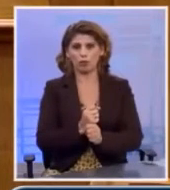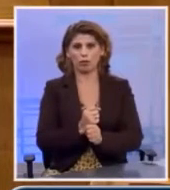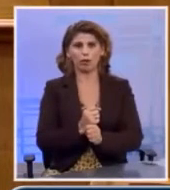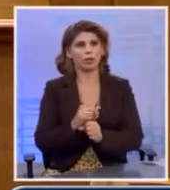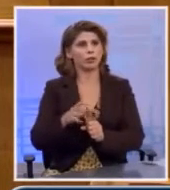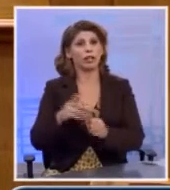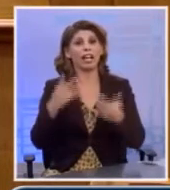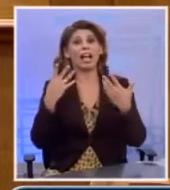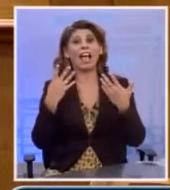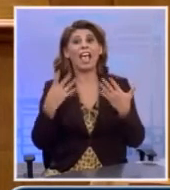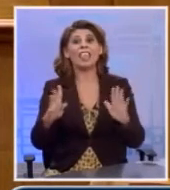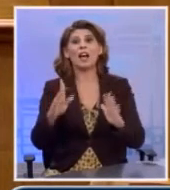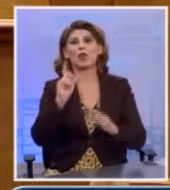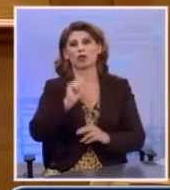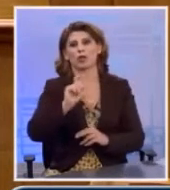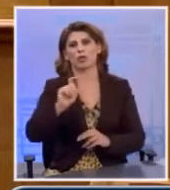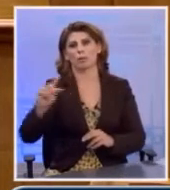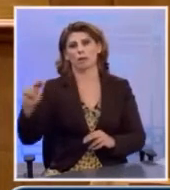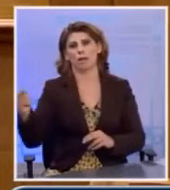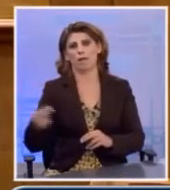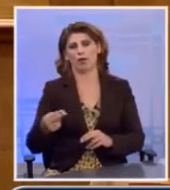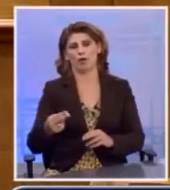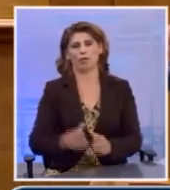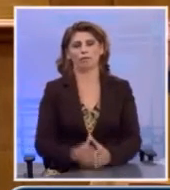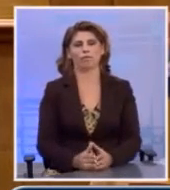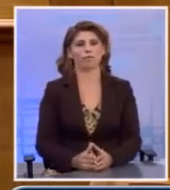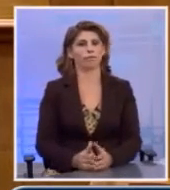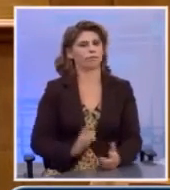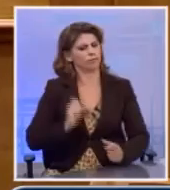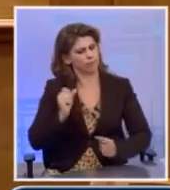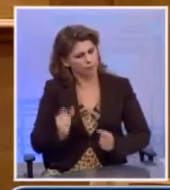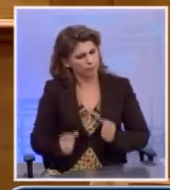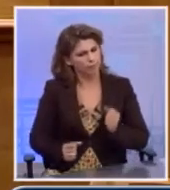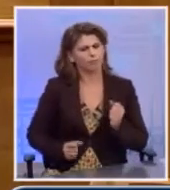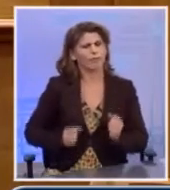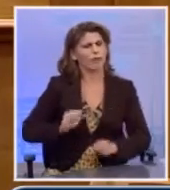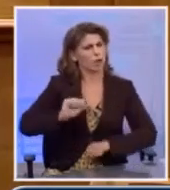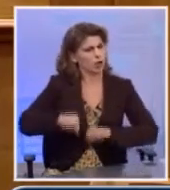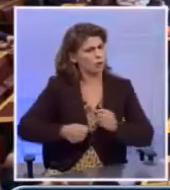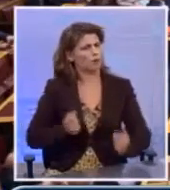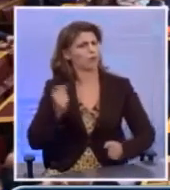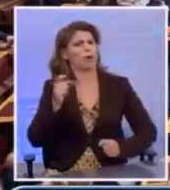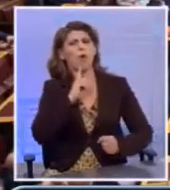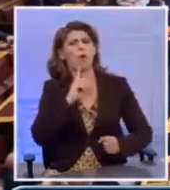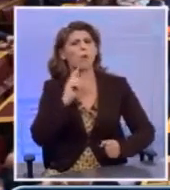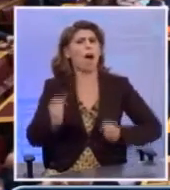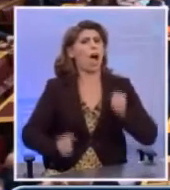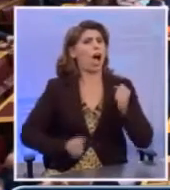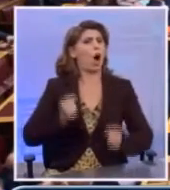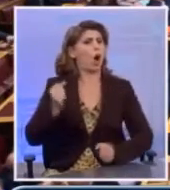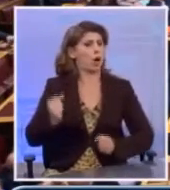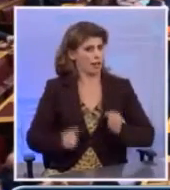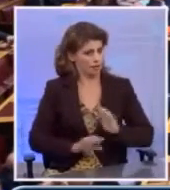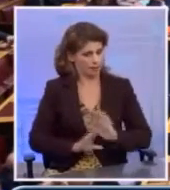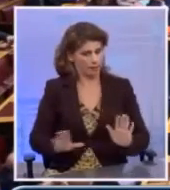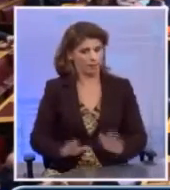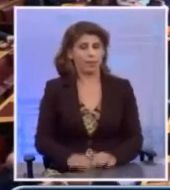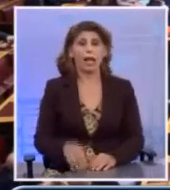αγγίξει τα 900 εκατομμύρια ευρώ. Και ο αγώνας δρόμου συνεχίζεται. Και με αυτή την ευκαιρία θέλω να ενημερώσω το